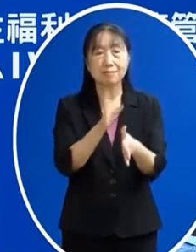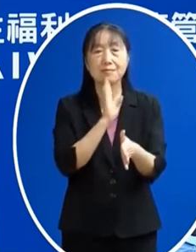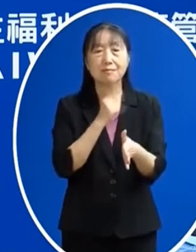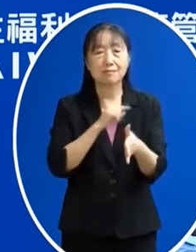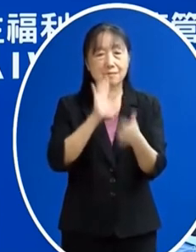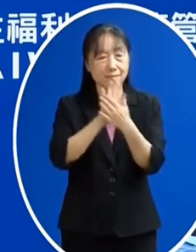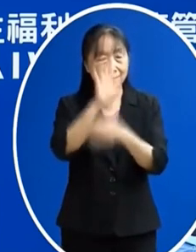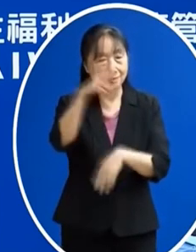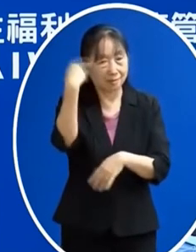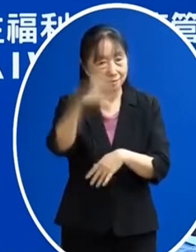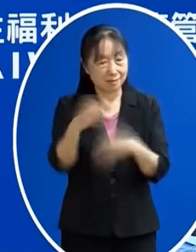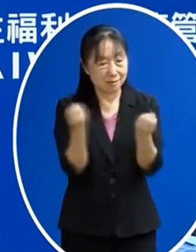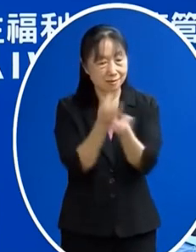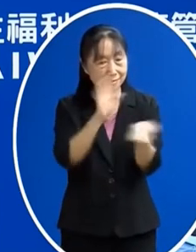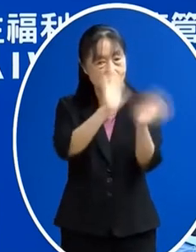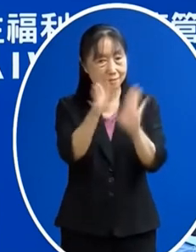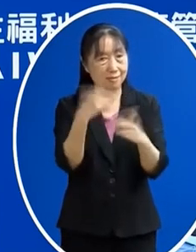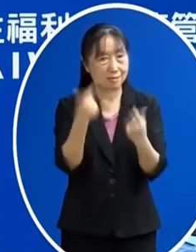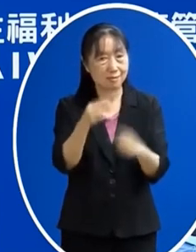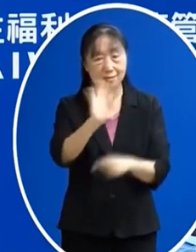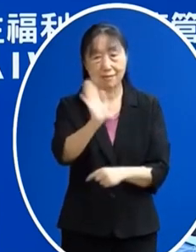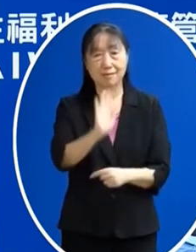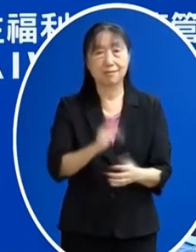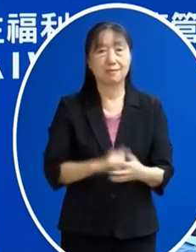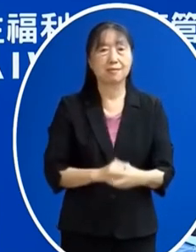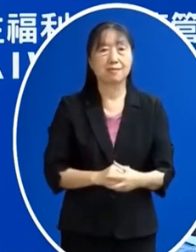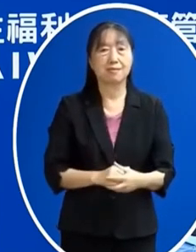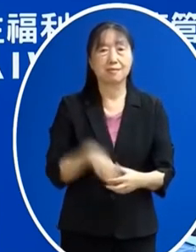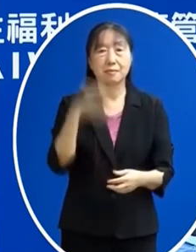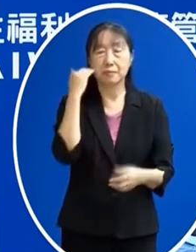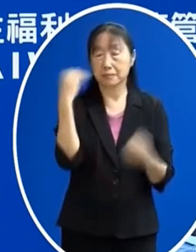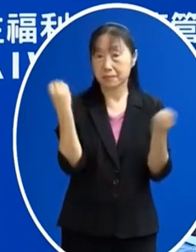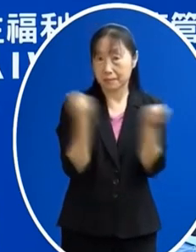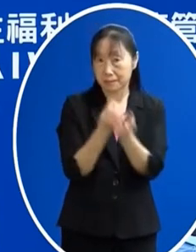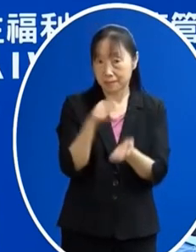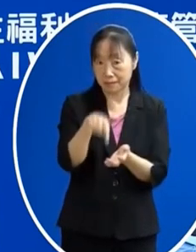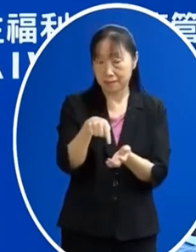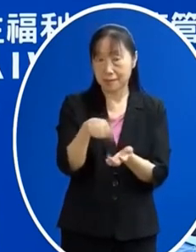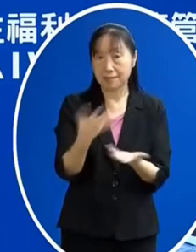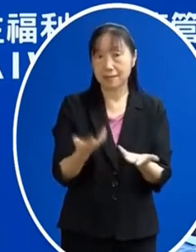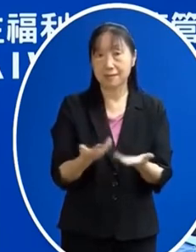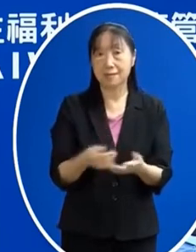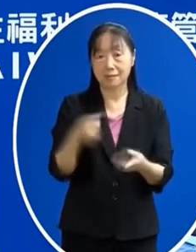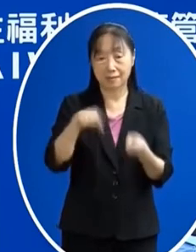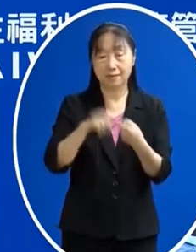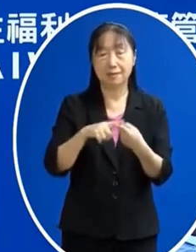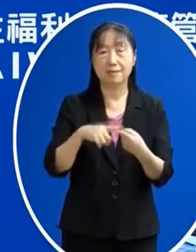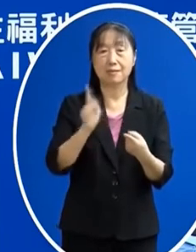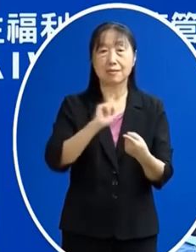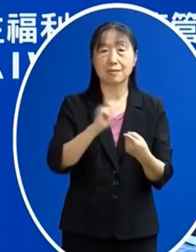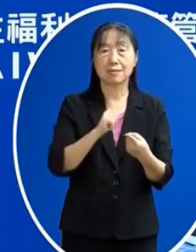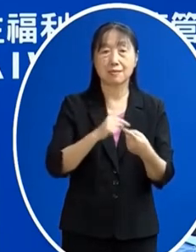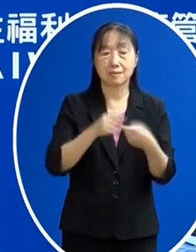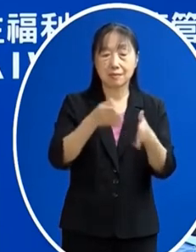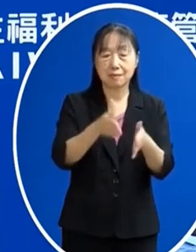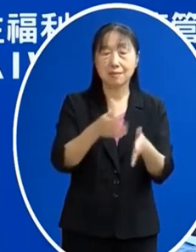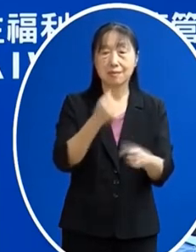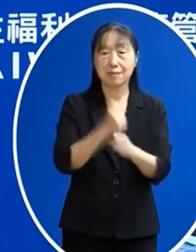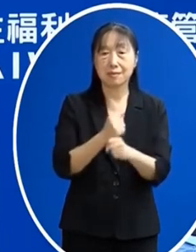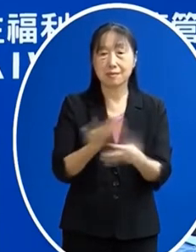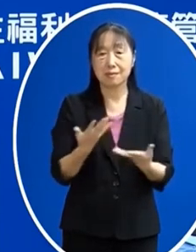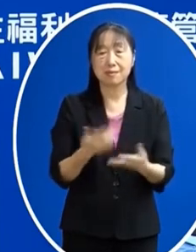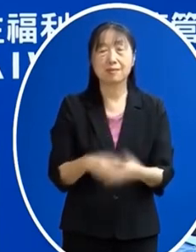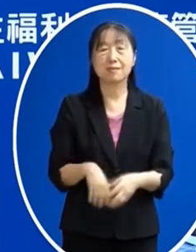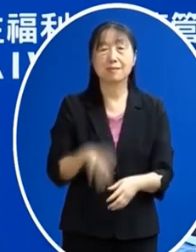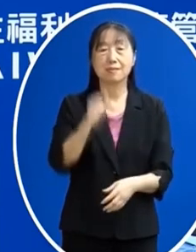日后不要再有发生相同的情况，那发生的这样的情形的时候，那第一个时间怎么样来处理，那这些